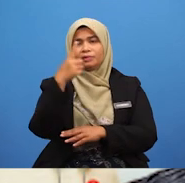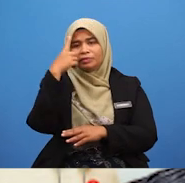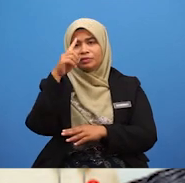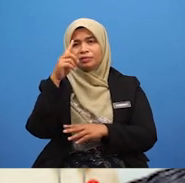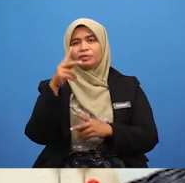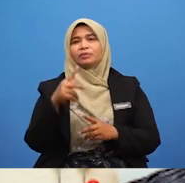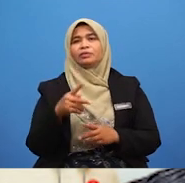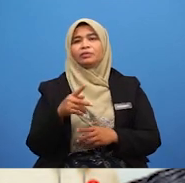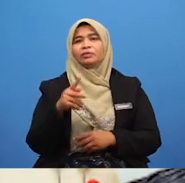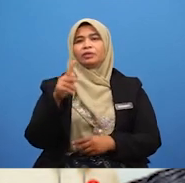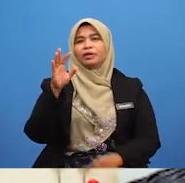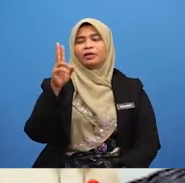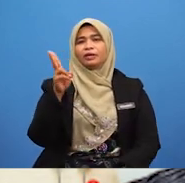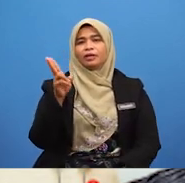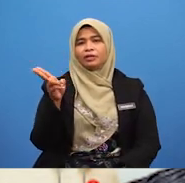berkod